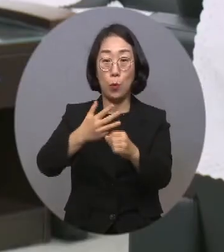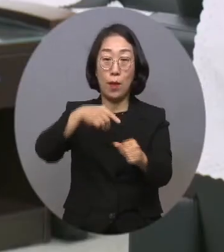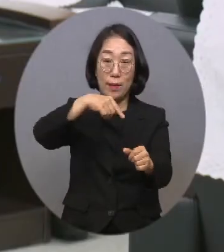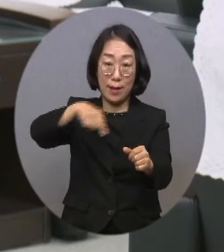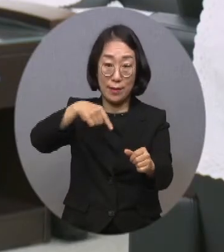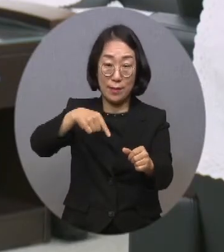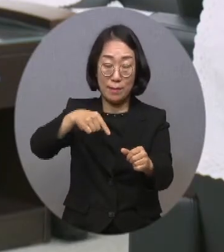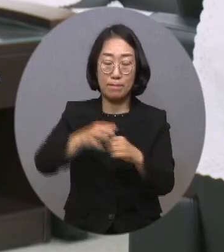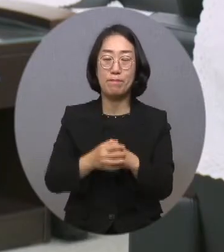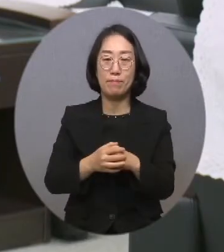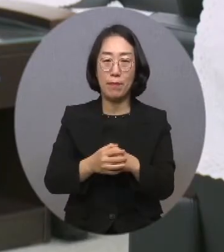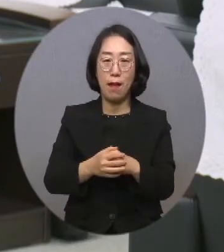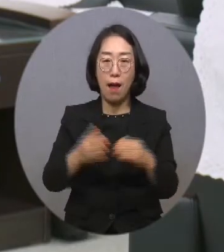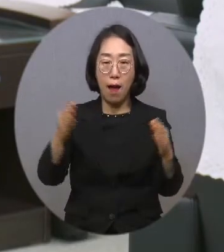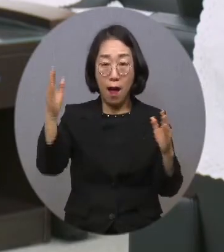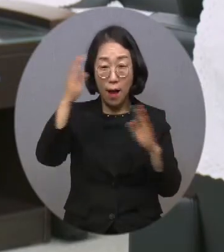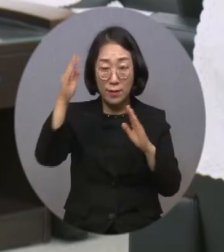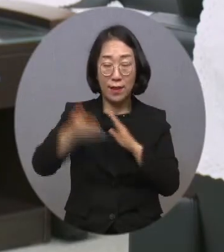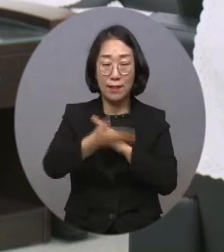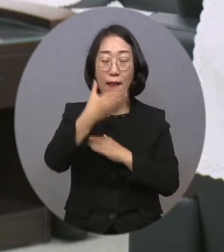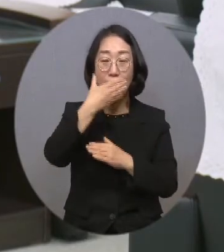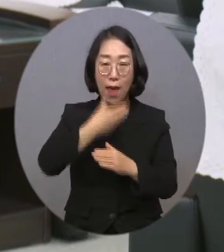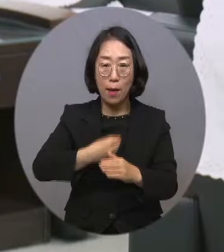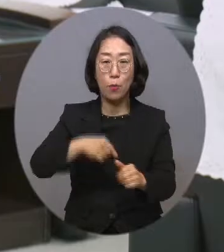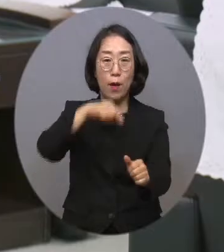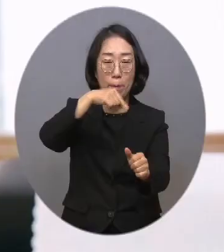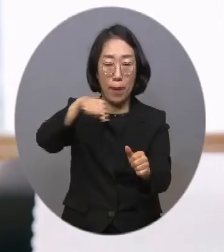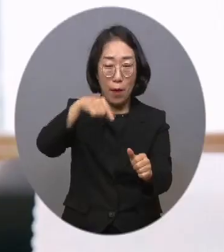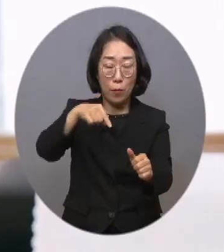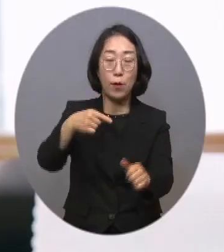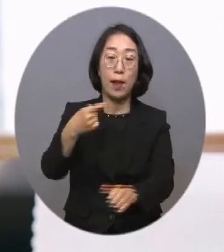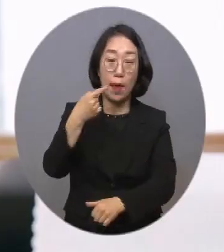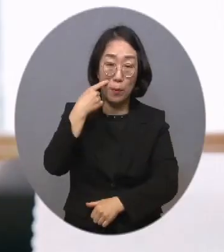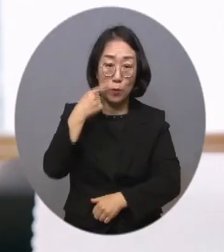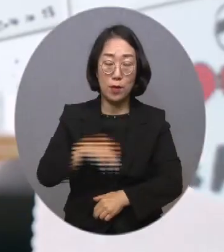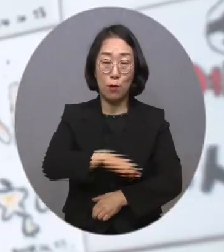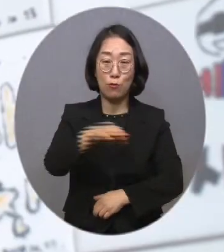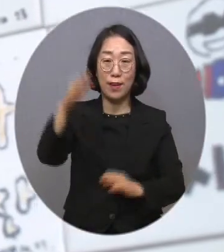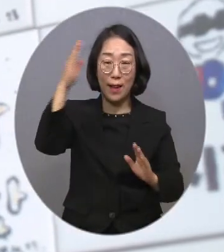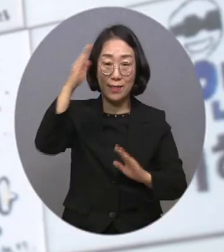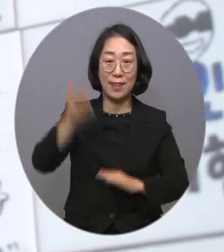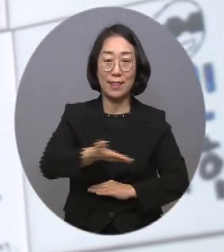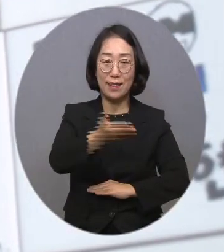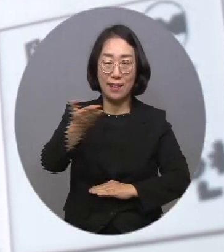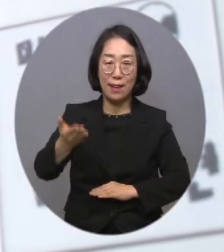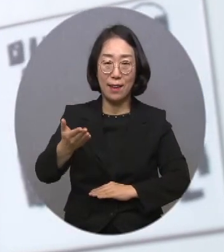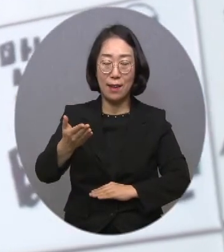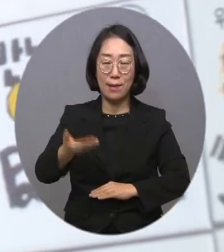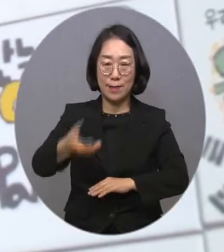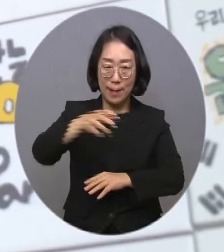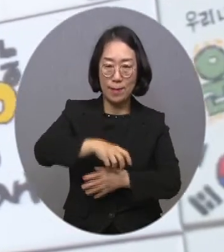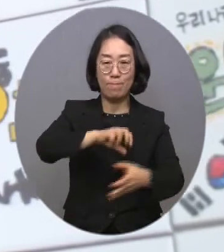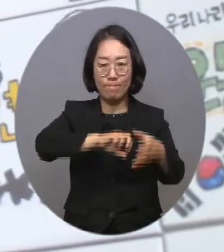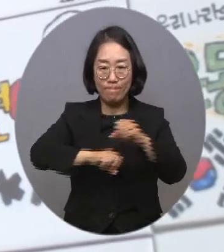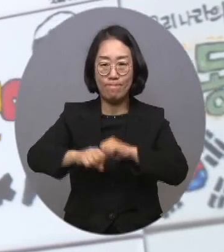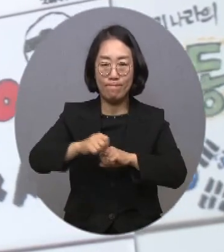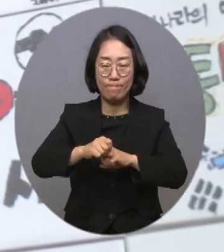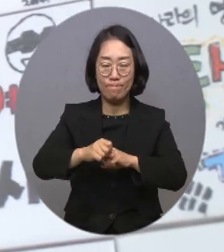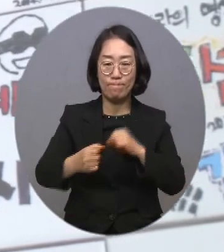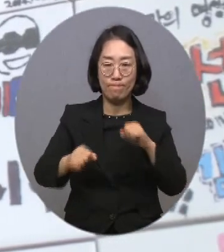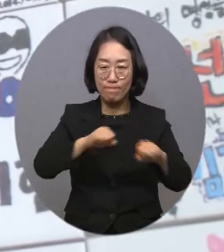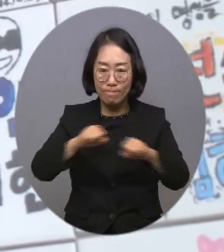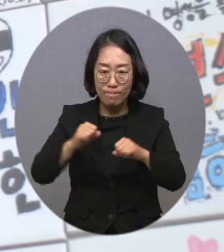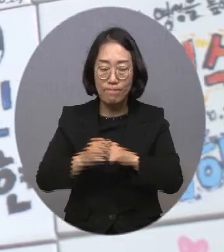목표 중에 학생들의 행복한 배움을 만들어보자. 또 우리 학생들의 자기 주도적이고 자발적인